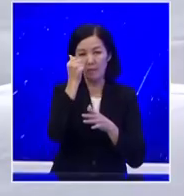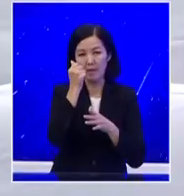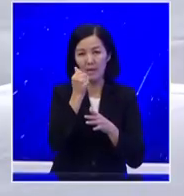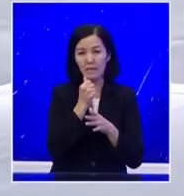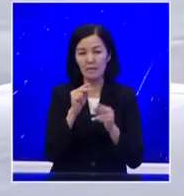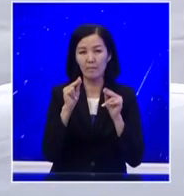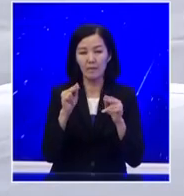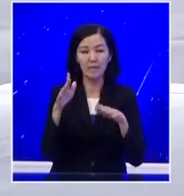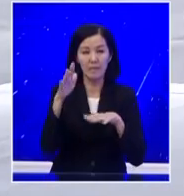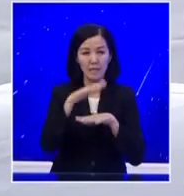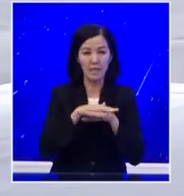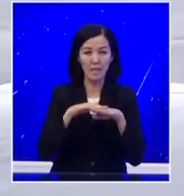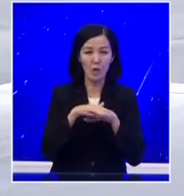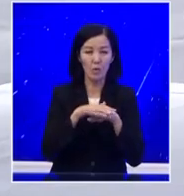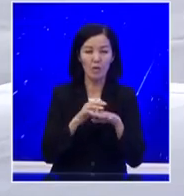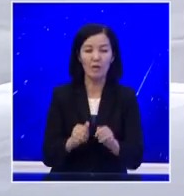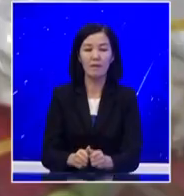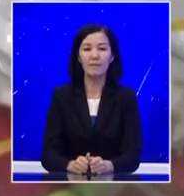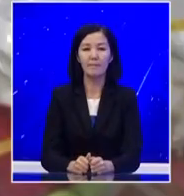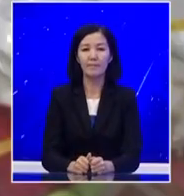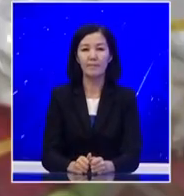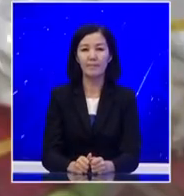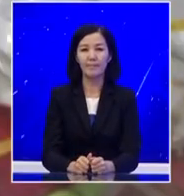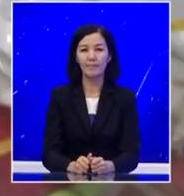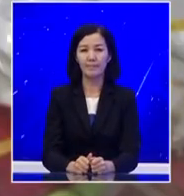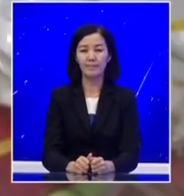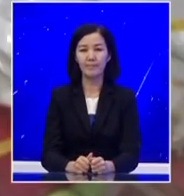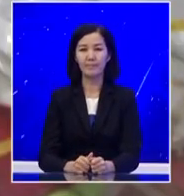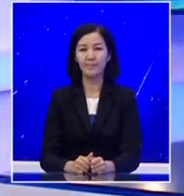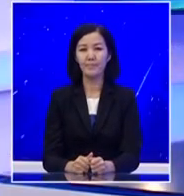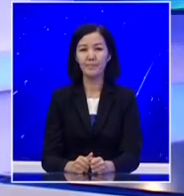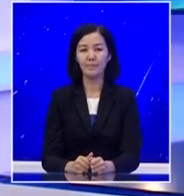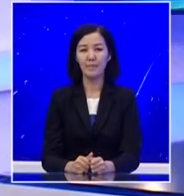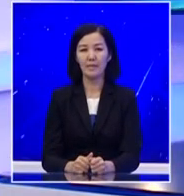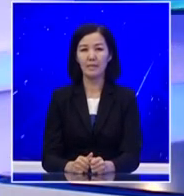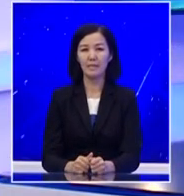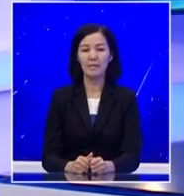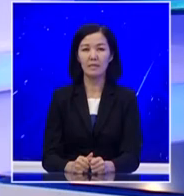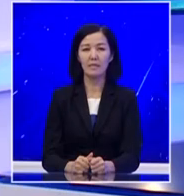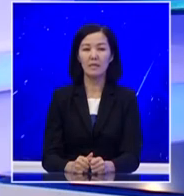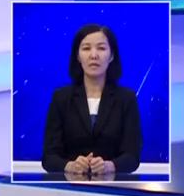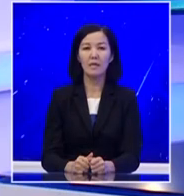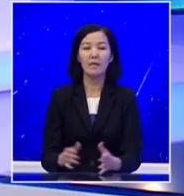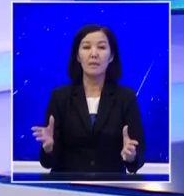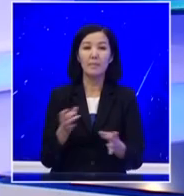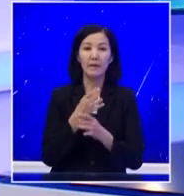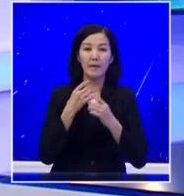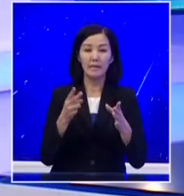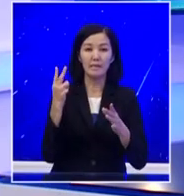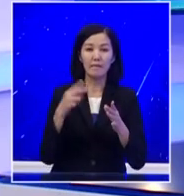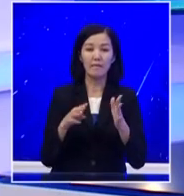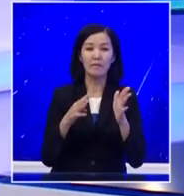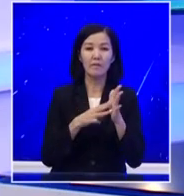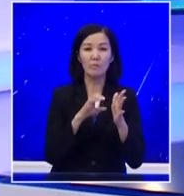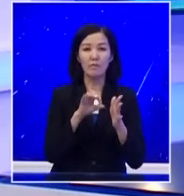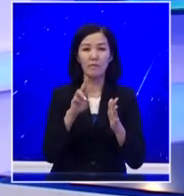признание народа или манарбек обзор на типов телеканал лицу толку рад профессиональный праздник 28 июня